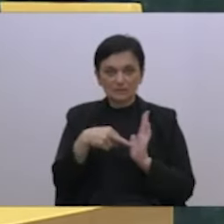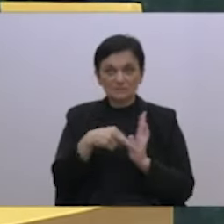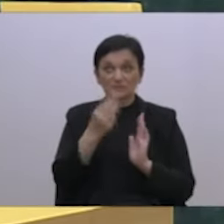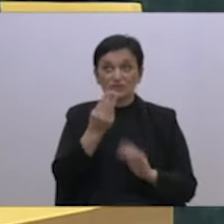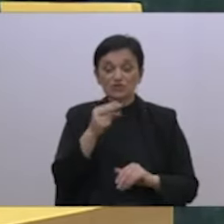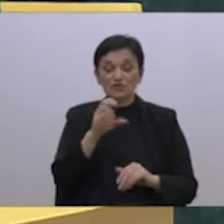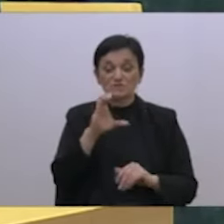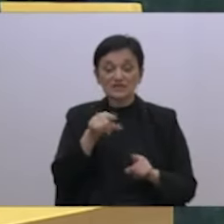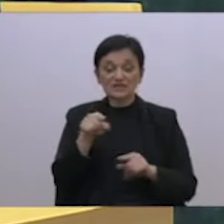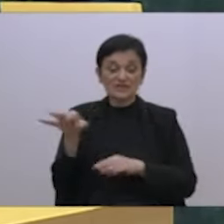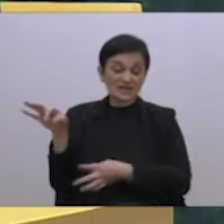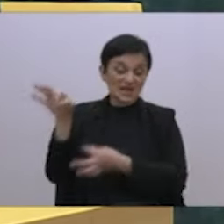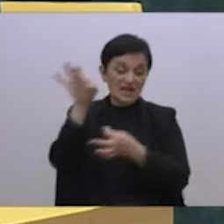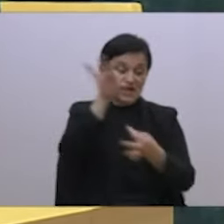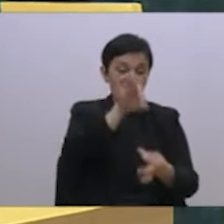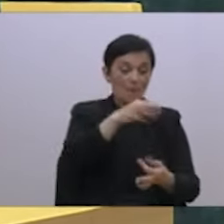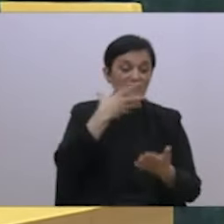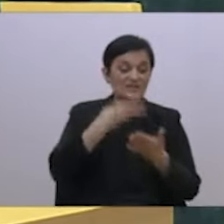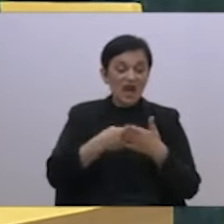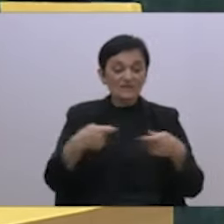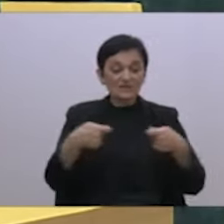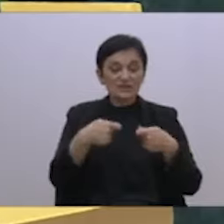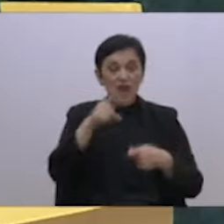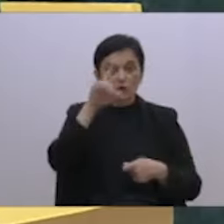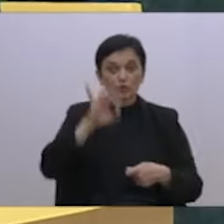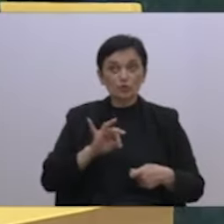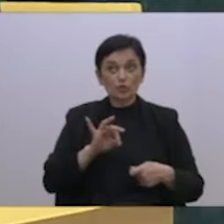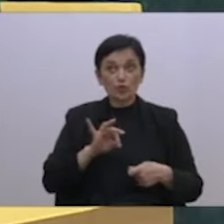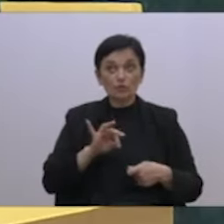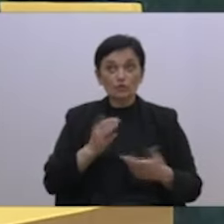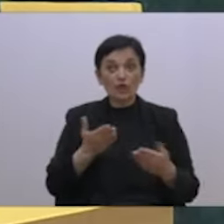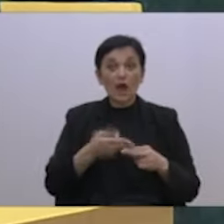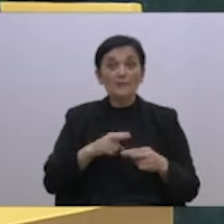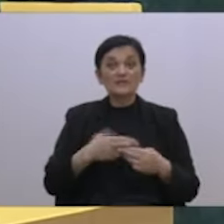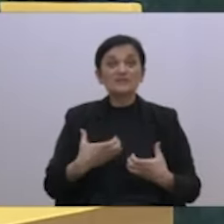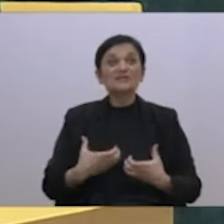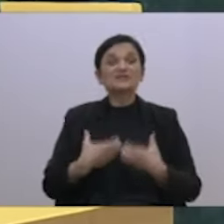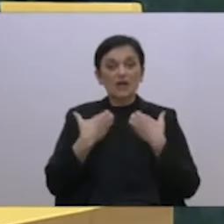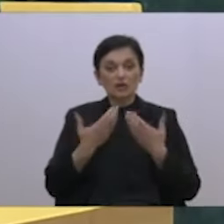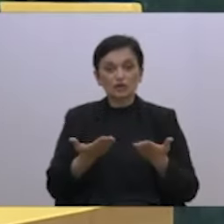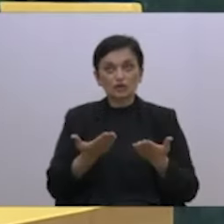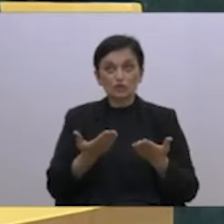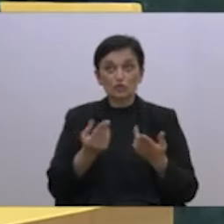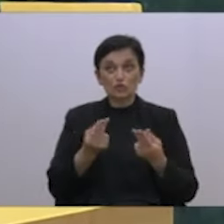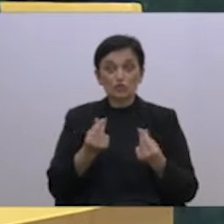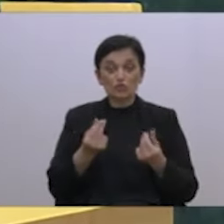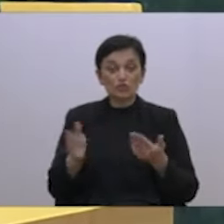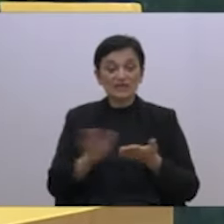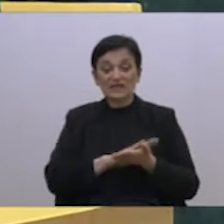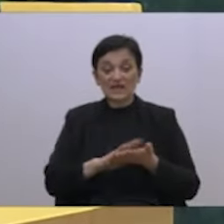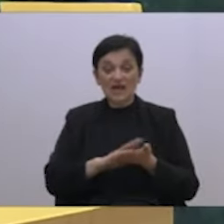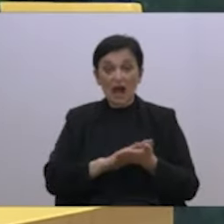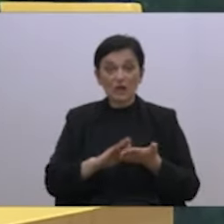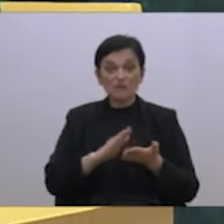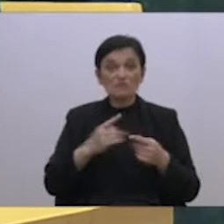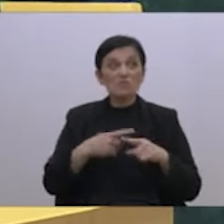შეფასში გადმოიტანოს თავისი წილის 100%. ამაზე საშინელი, ასე ვთქვათ, ფულის გარეცხვის მექანიზმის